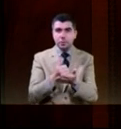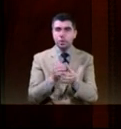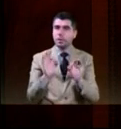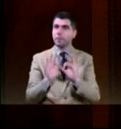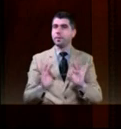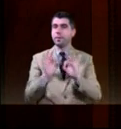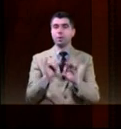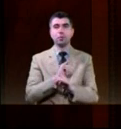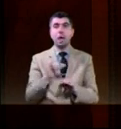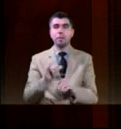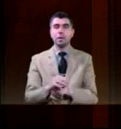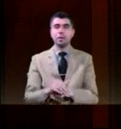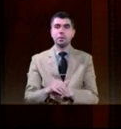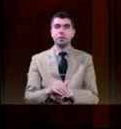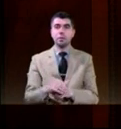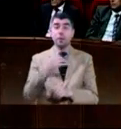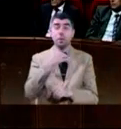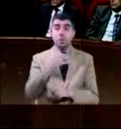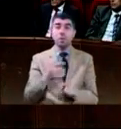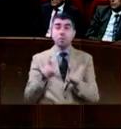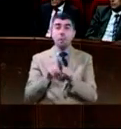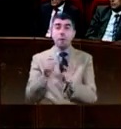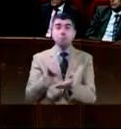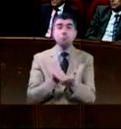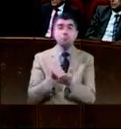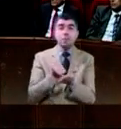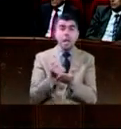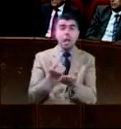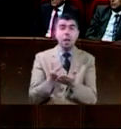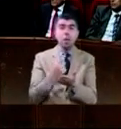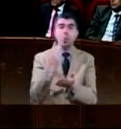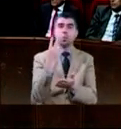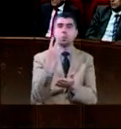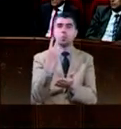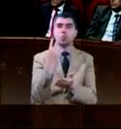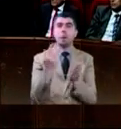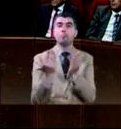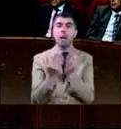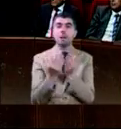الكريمه، هادوك دخلوا دوزوا ذاك الكونكور وهذيك المرسومين كاينين.